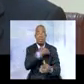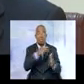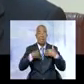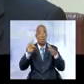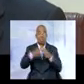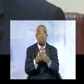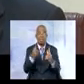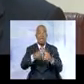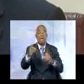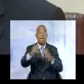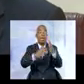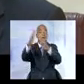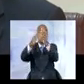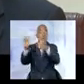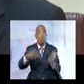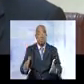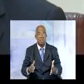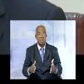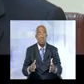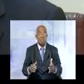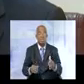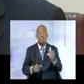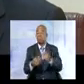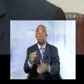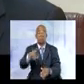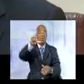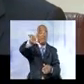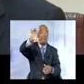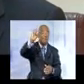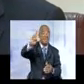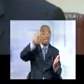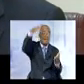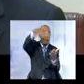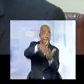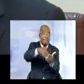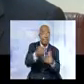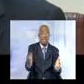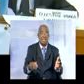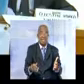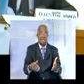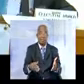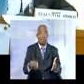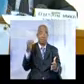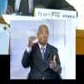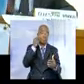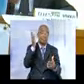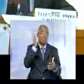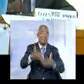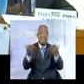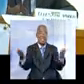2013-2014 plus de 21 000 logements, dont 17 000 à Abidjan et 5 000 à l'intérieur du pays. Le Maroc, à travers